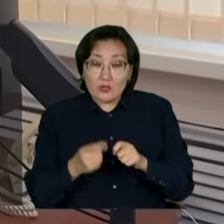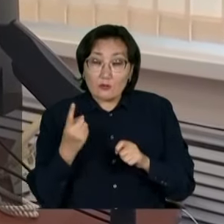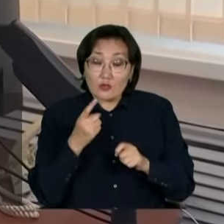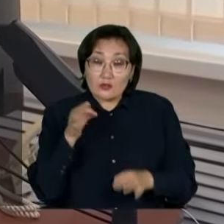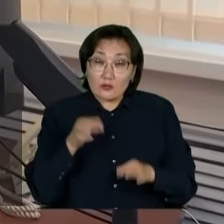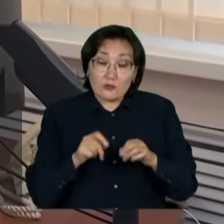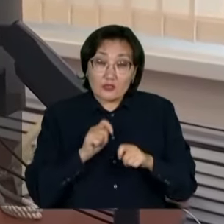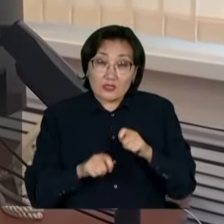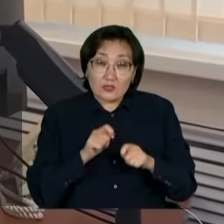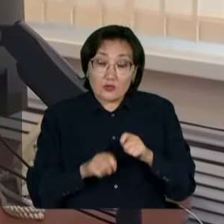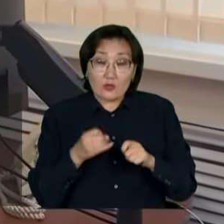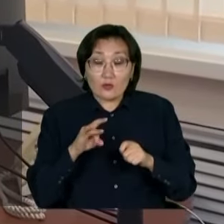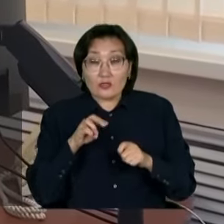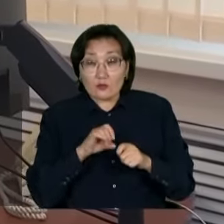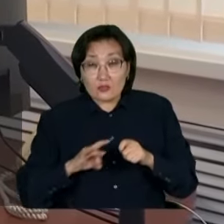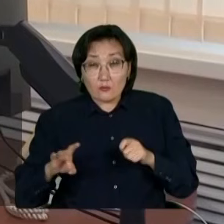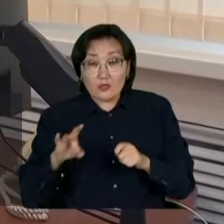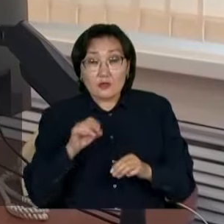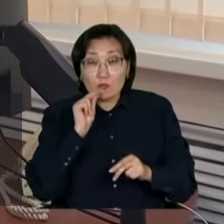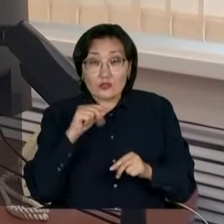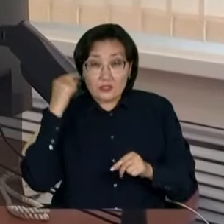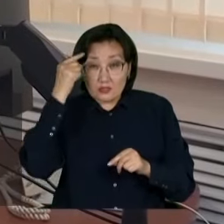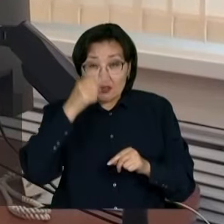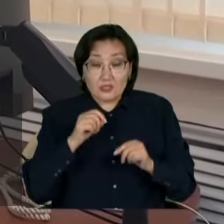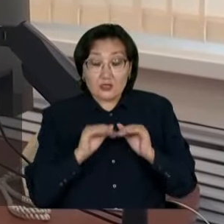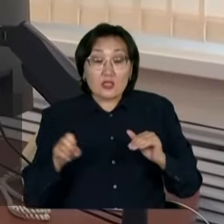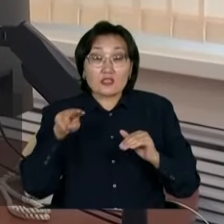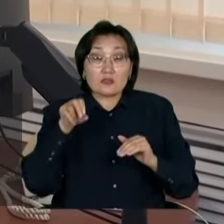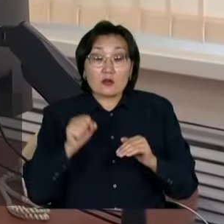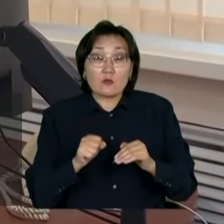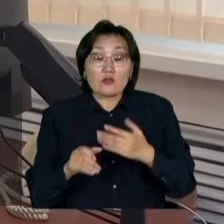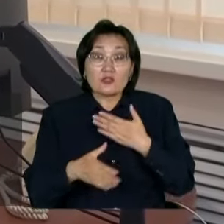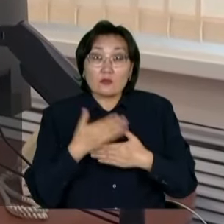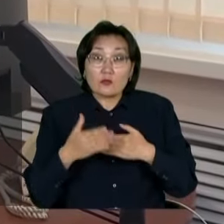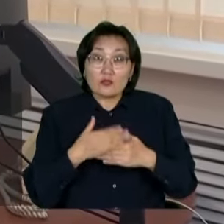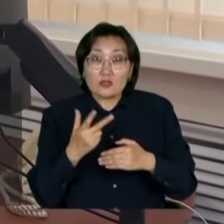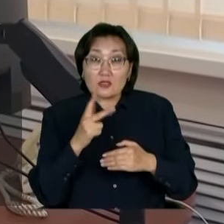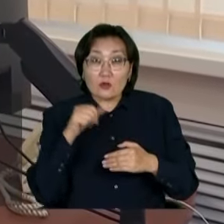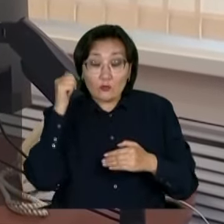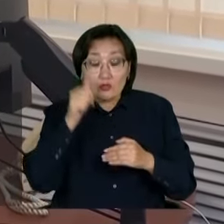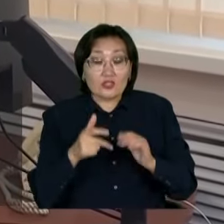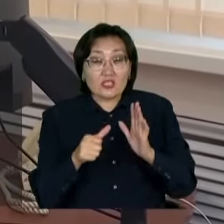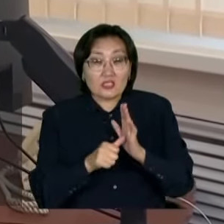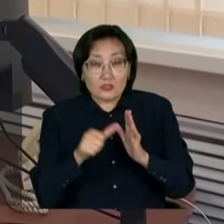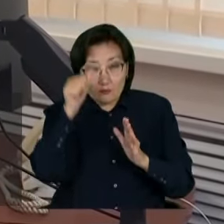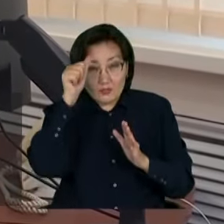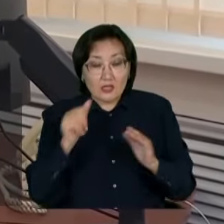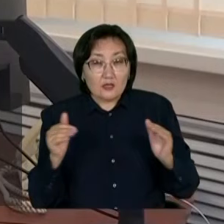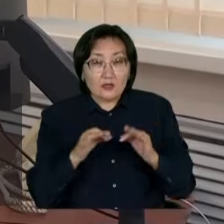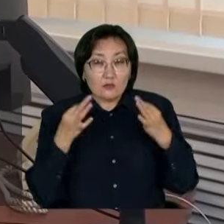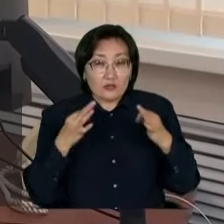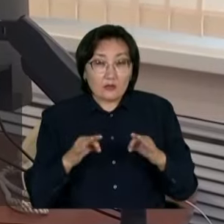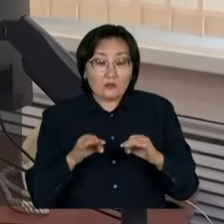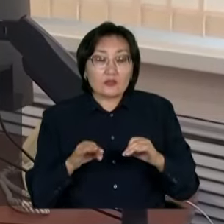них, приговором Айыртауского районного суда, виновное лицо дошкольной организации осуждено к 3 годам 6 месяцам ограничения свободы с